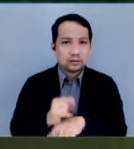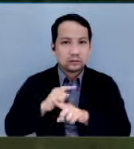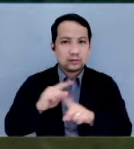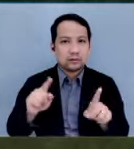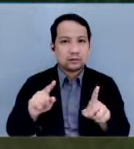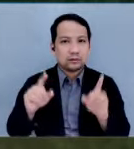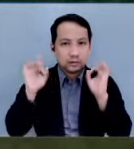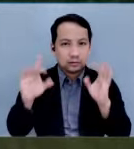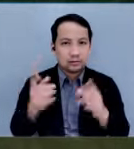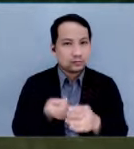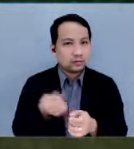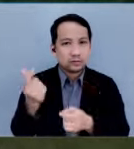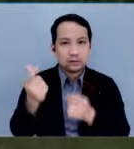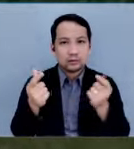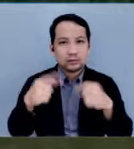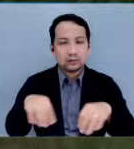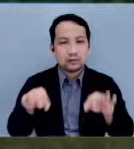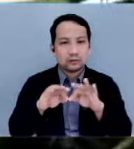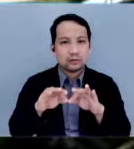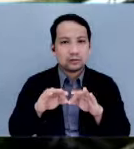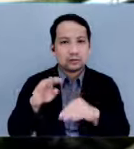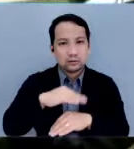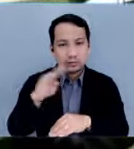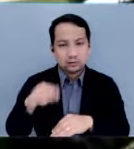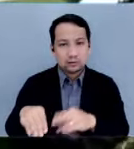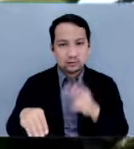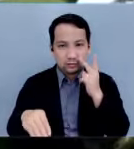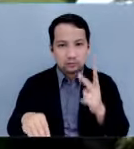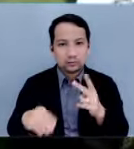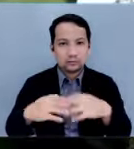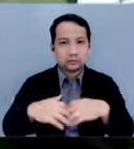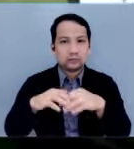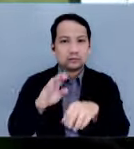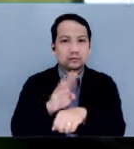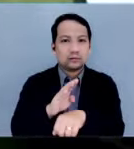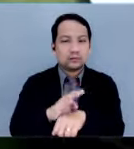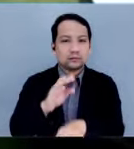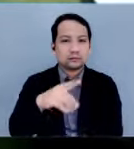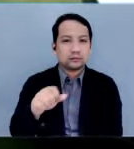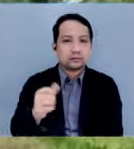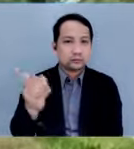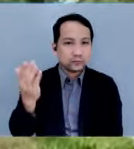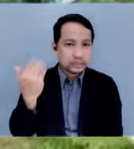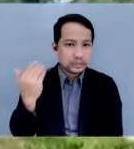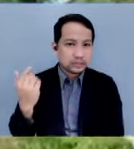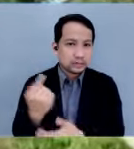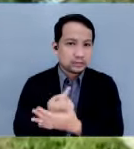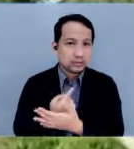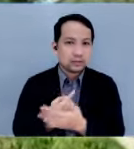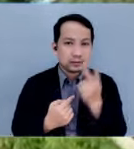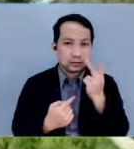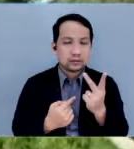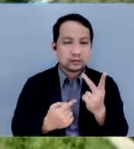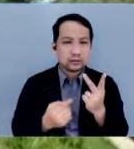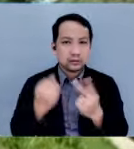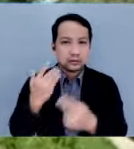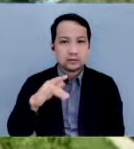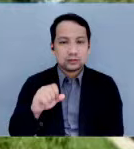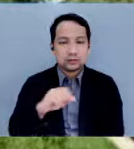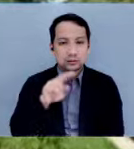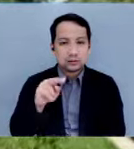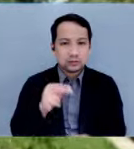mawala ang estado na yan sa Bohol dahil sa nag-viral na Captain's Peak Resort doon kamakailan. Ayon kay UNESCO National Commission